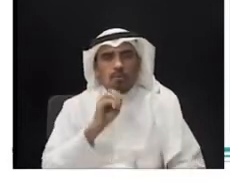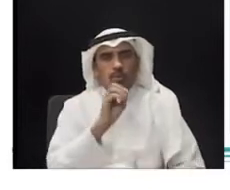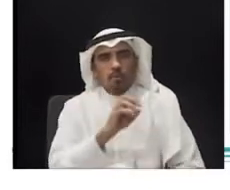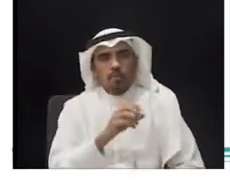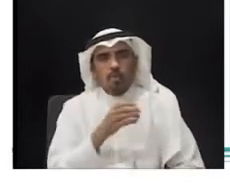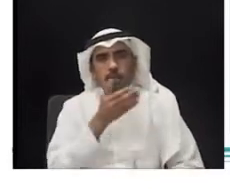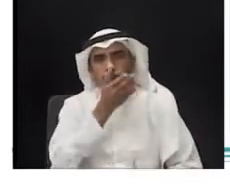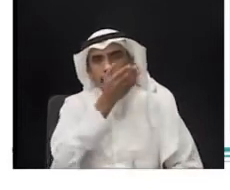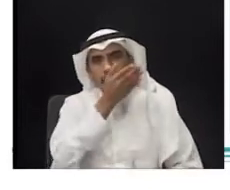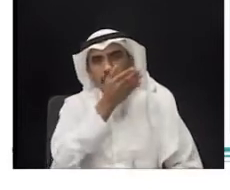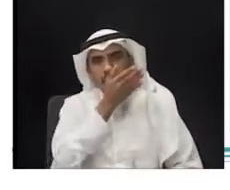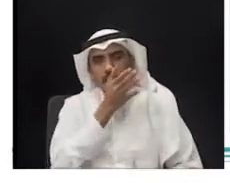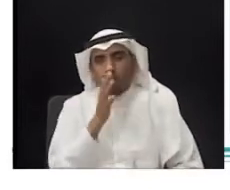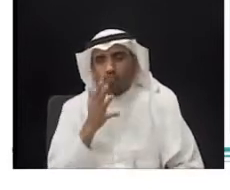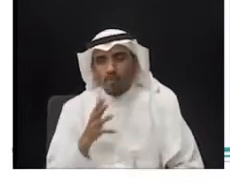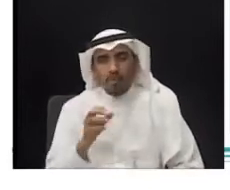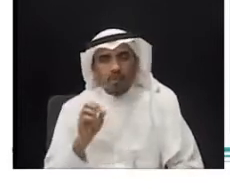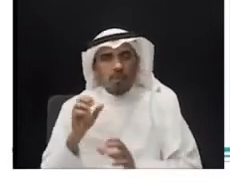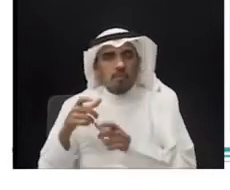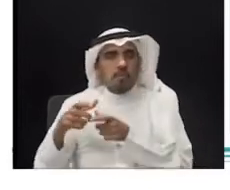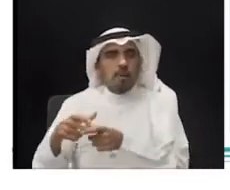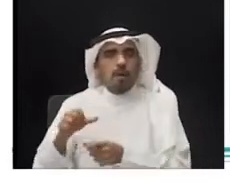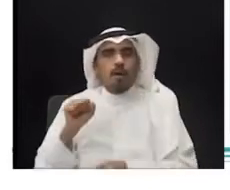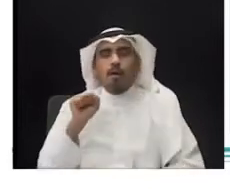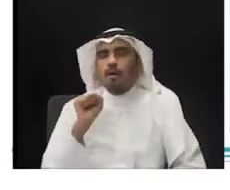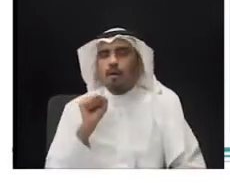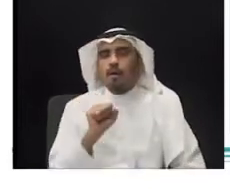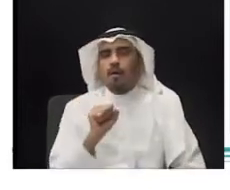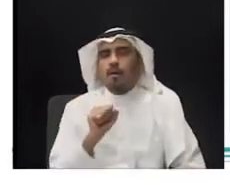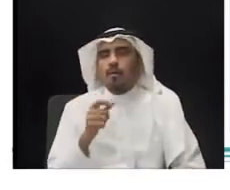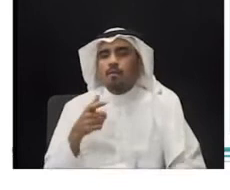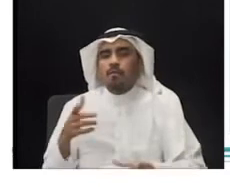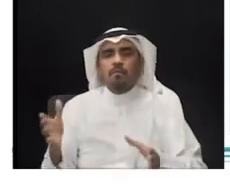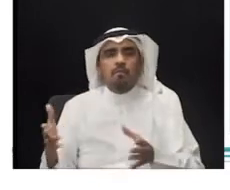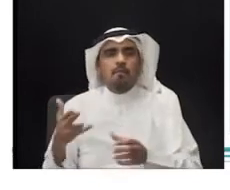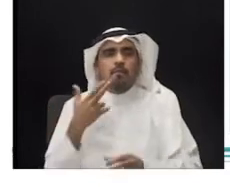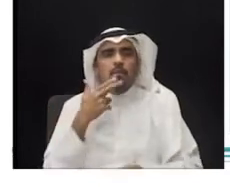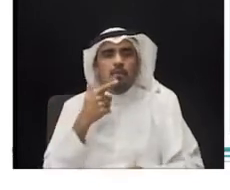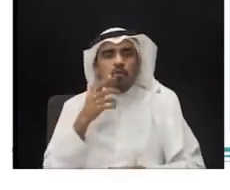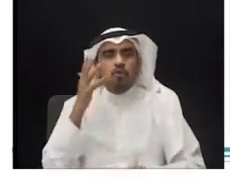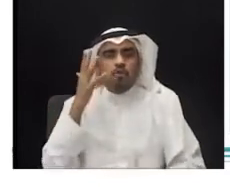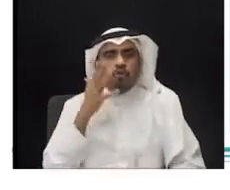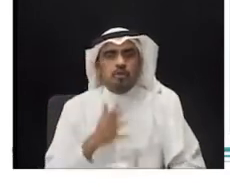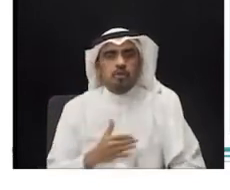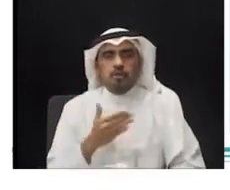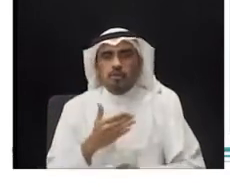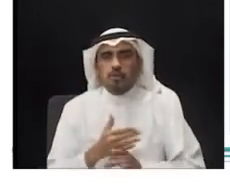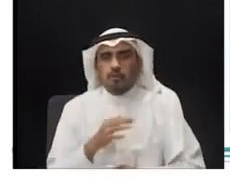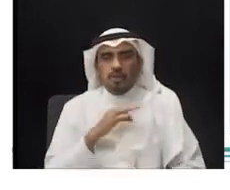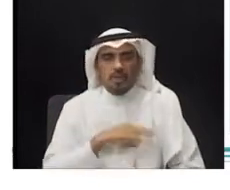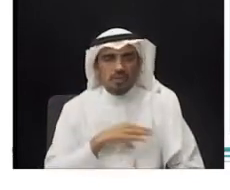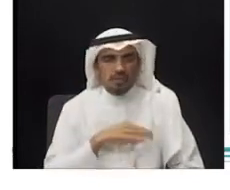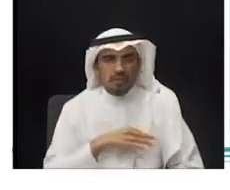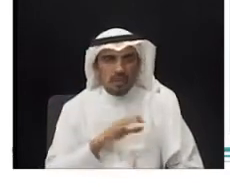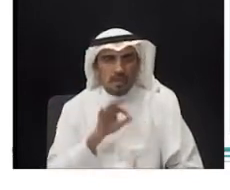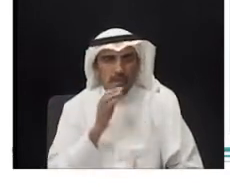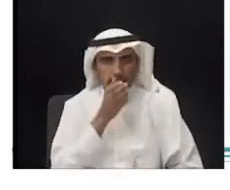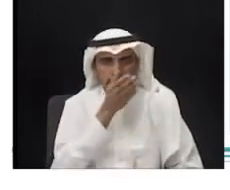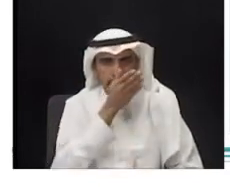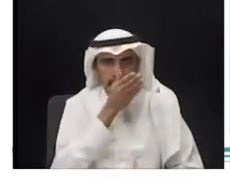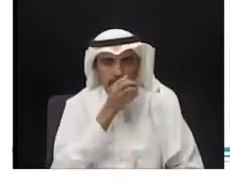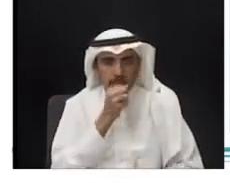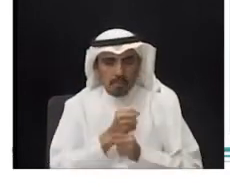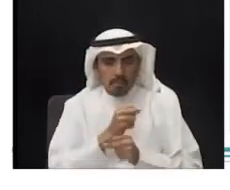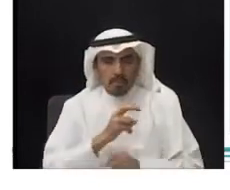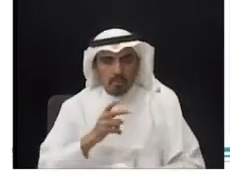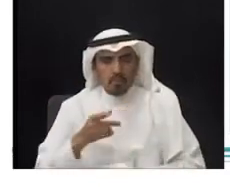وكذلك وضع المياه المستعملة في أماكن خاصة ثم معالجتها بالطرائق الحديثة لنستفيد من